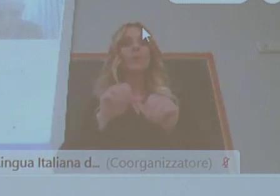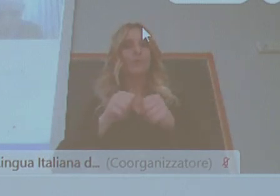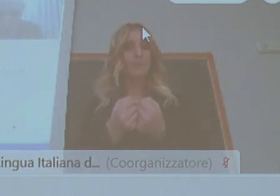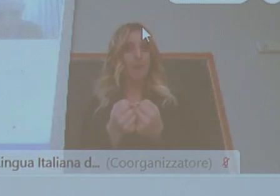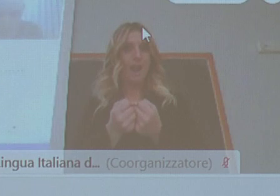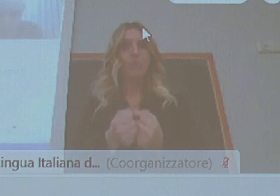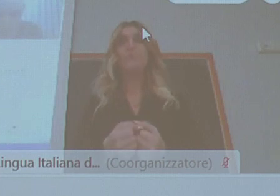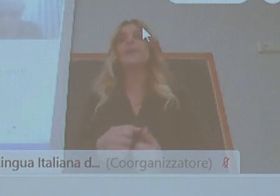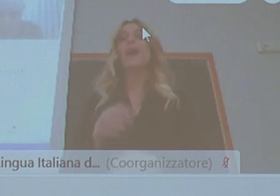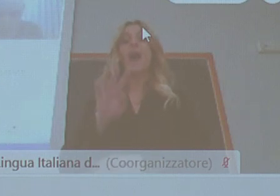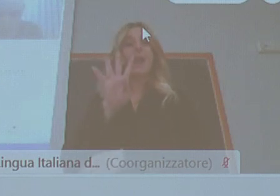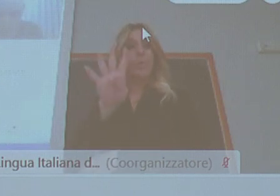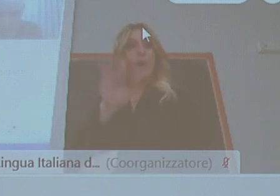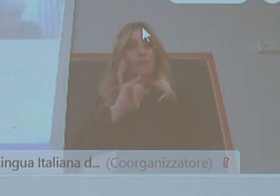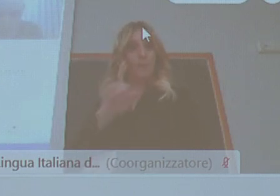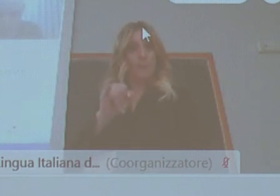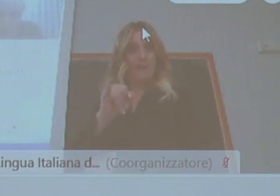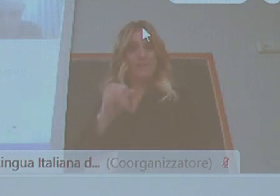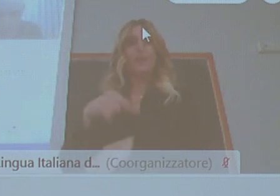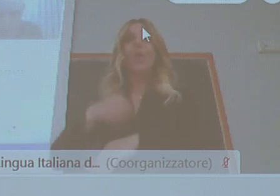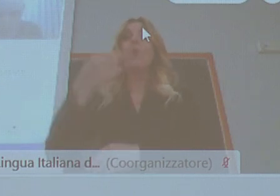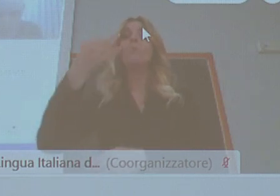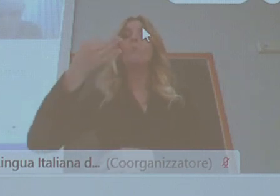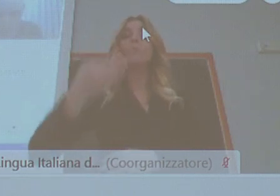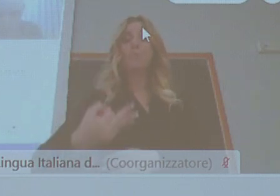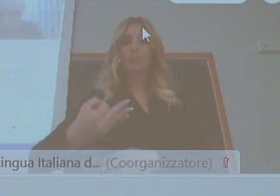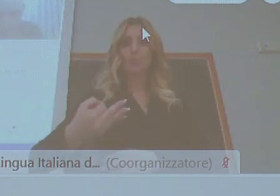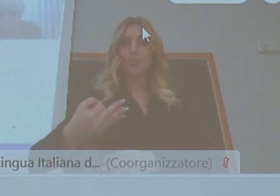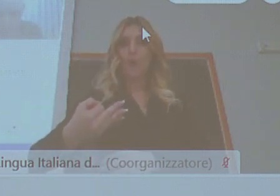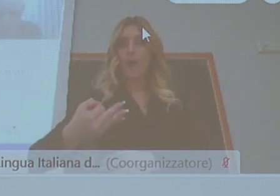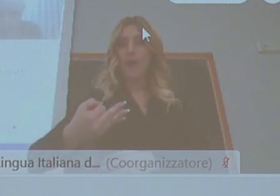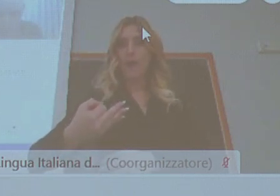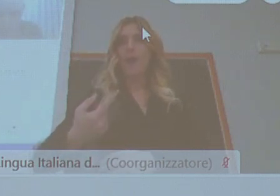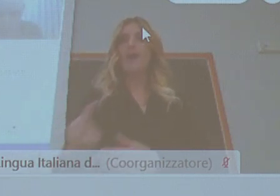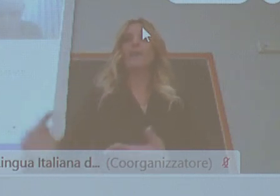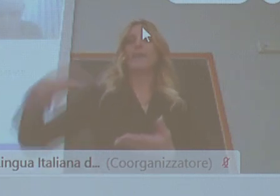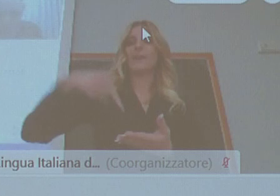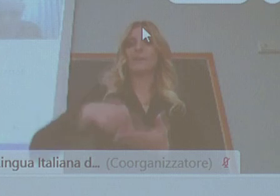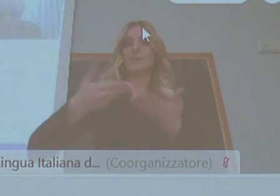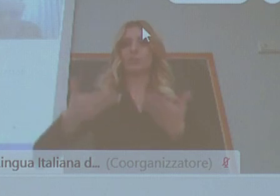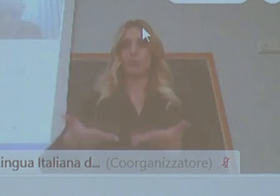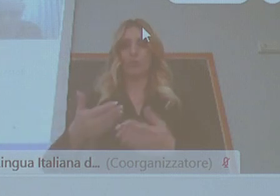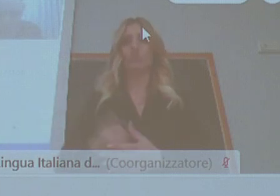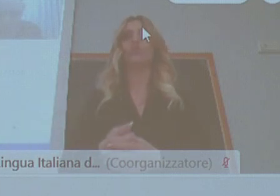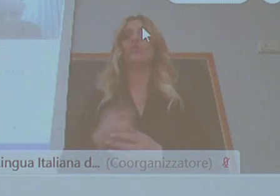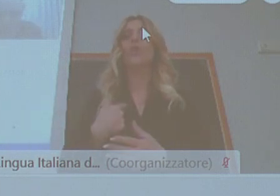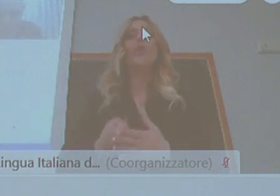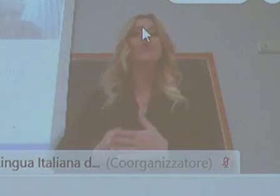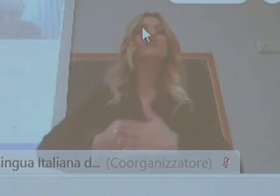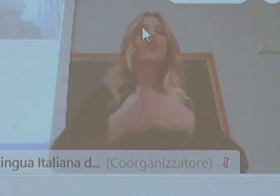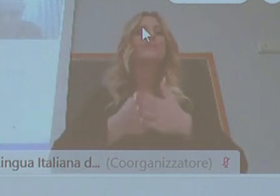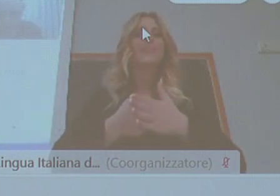alle 16.30 puntualmente riprendiamo con il Talk Agenda 2030, sostenibilità